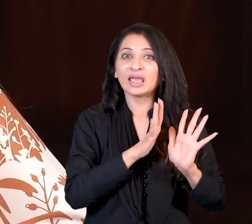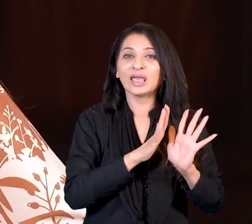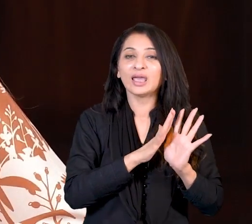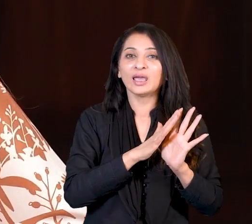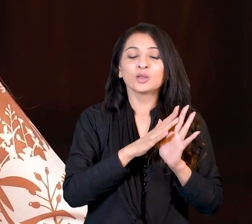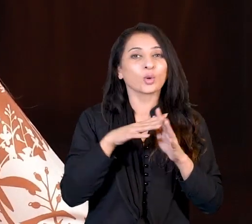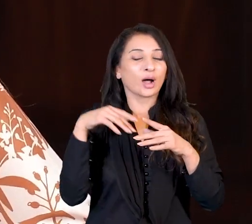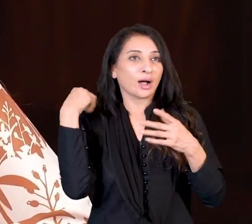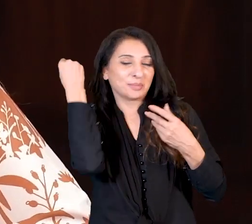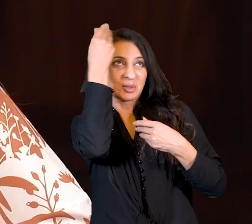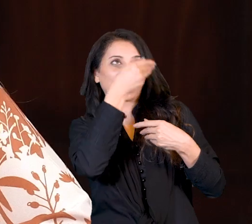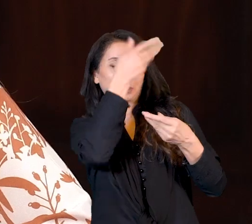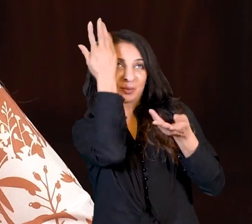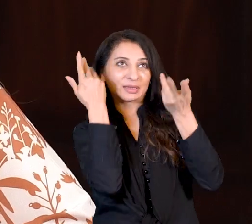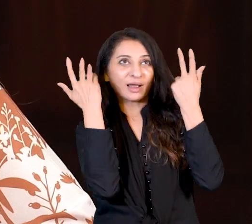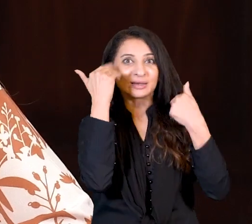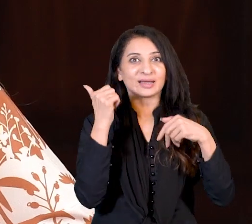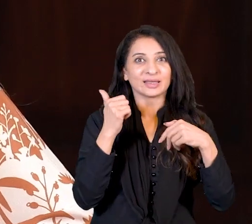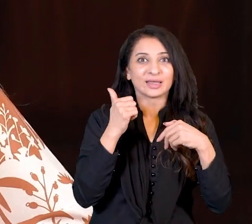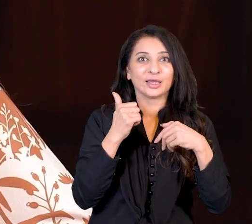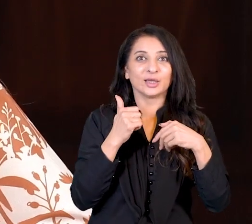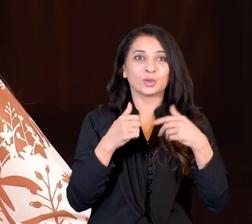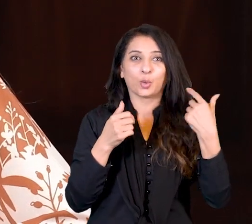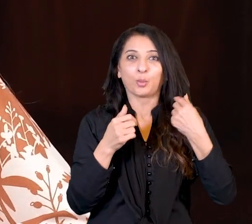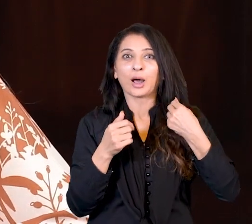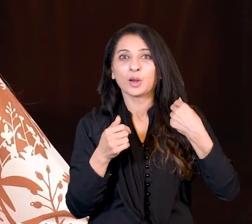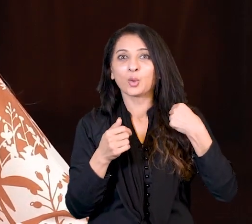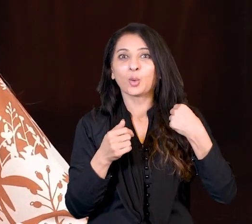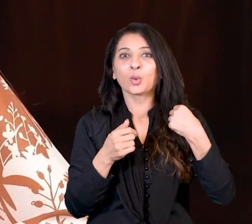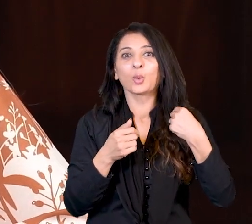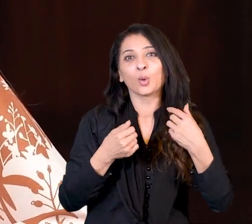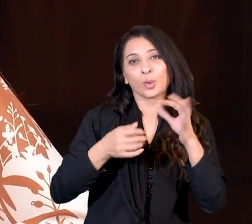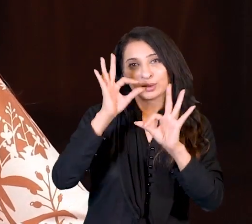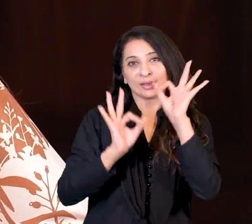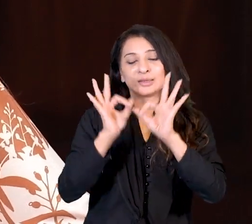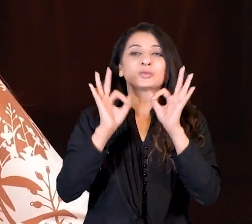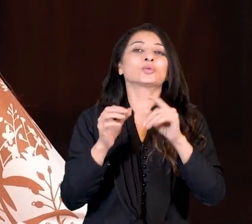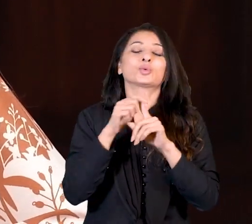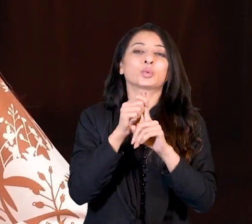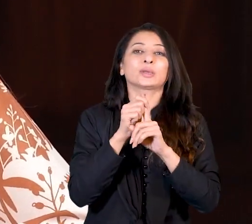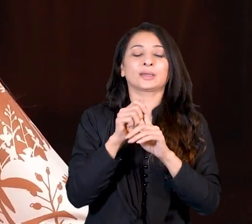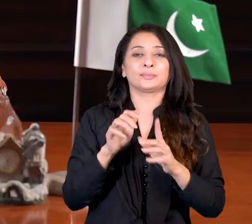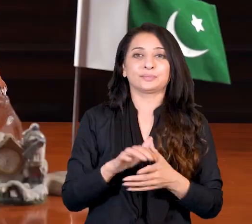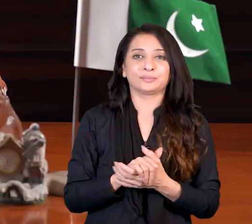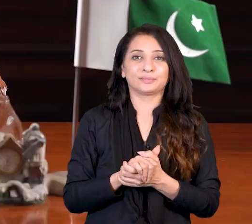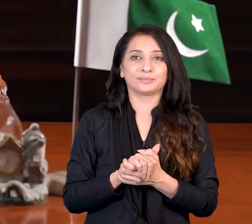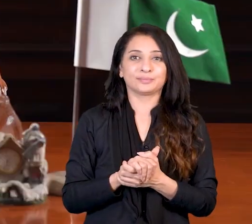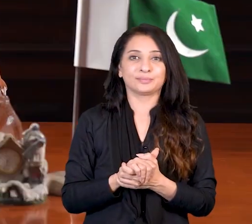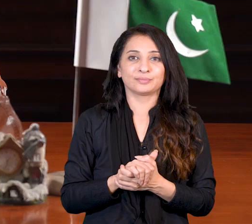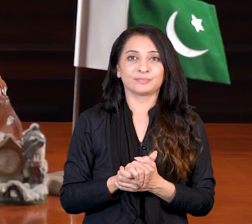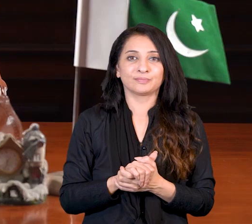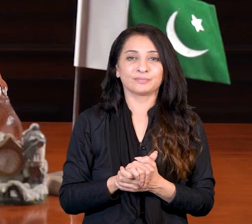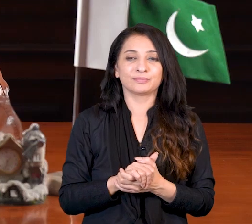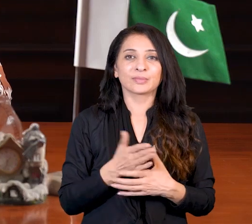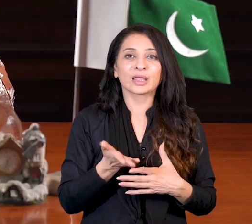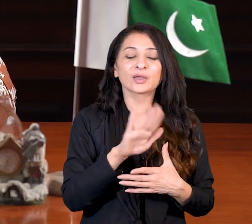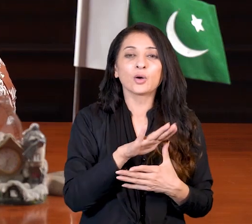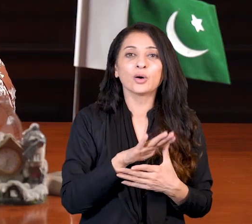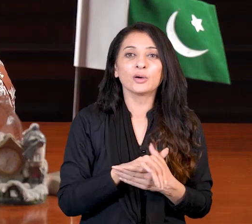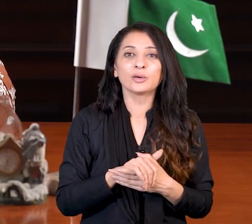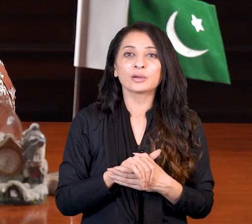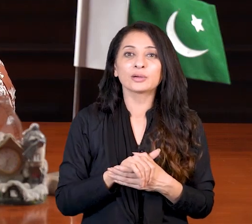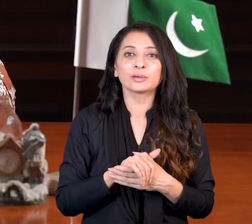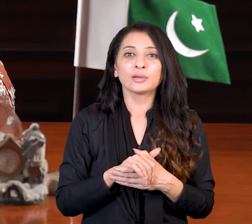करेंगे, बाल नहीं होंगे तो स्टाइलिंग किस चीज़ की होगी। तो अपने बालों को बचाएं, ओकेजन्स के लिए हेयर स्टाइलिंग छोड़ दें। एक और भी चीज़ होती है,